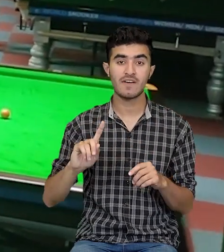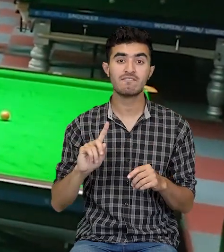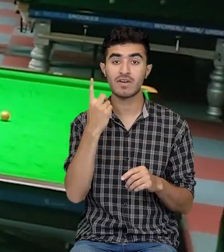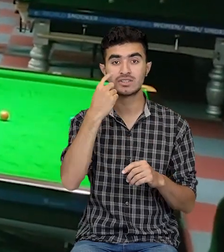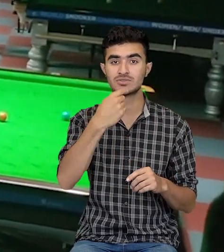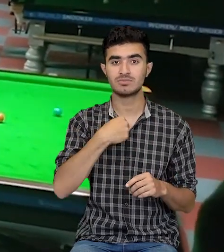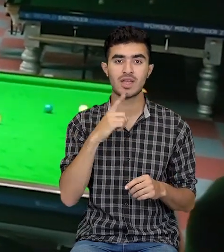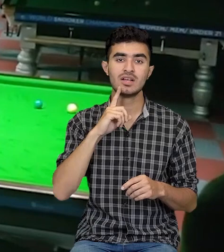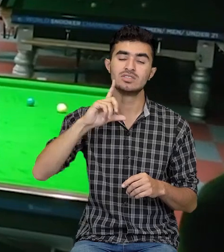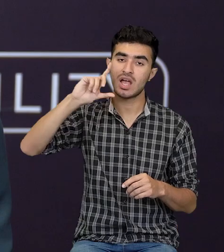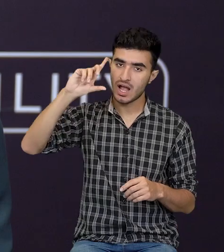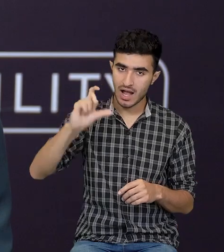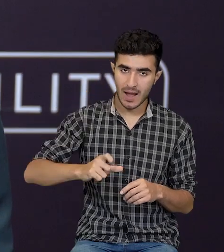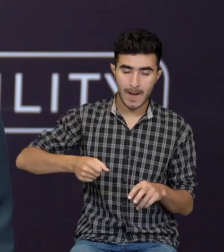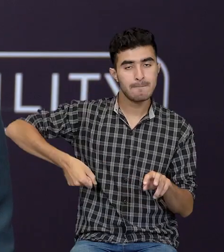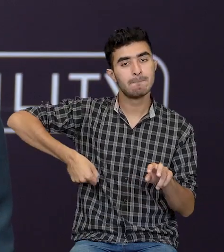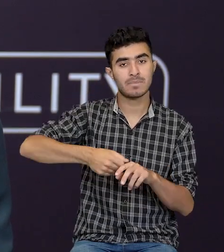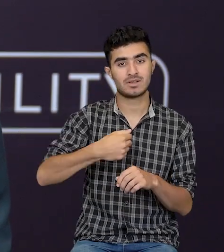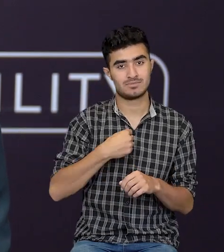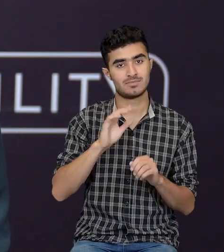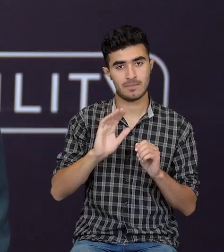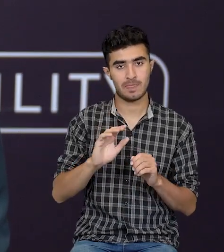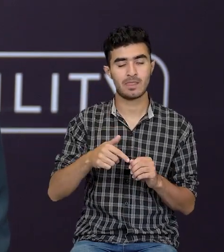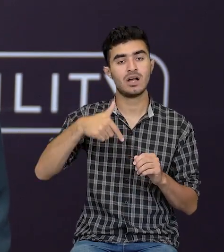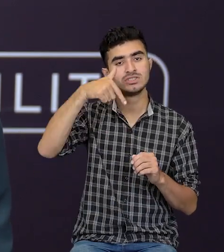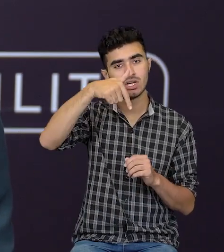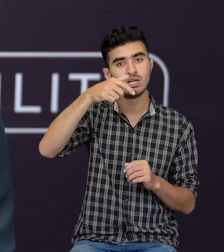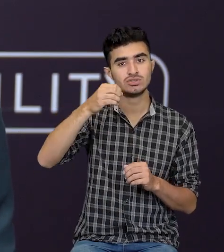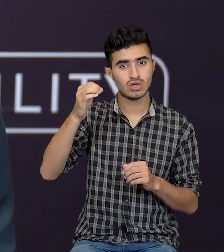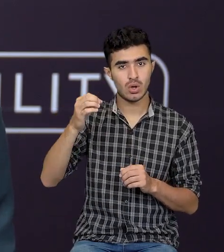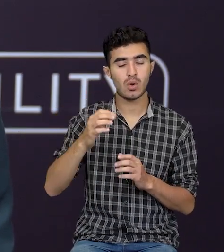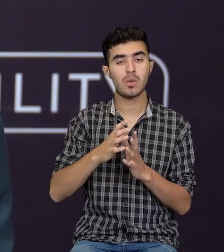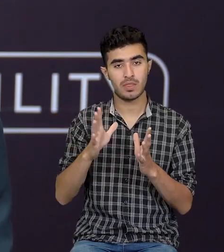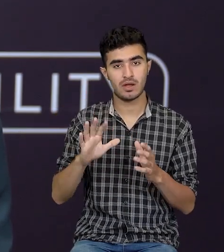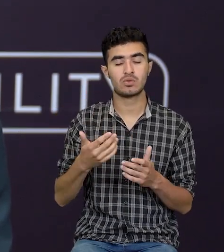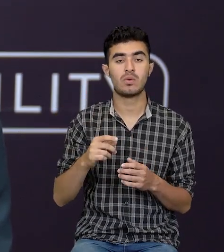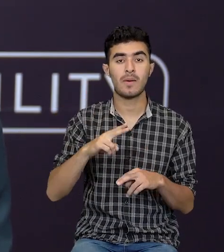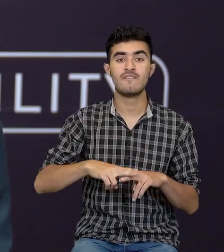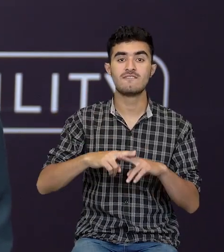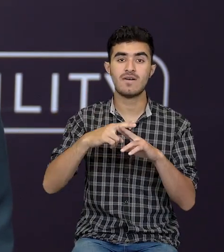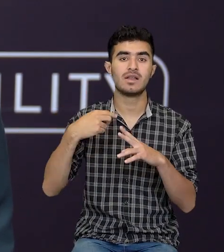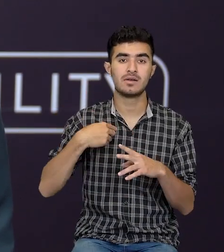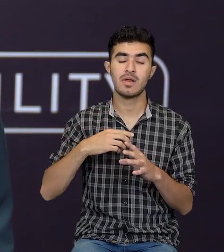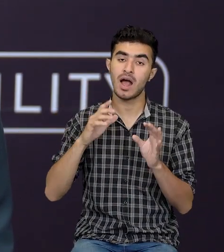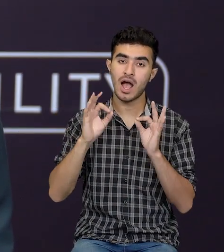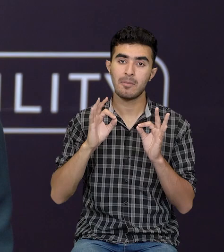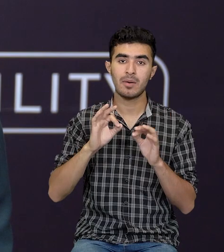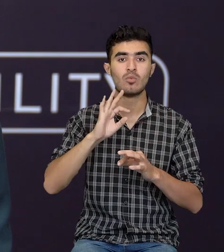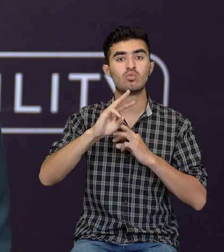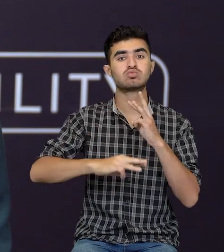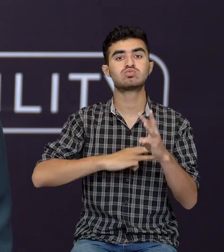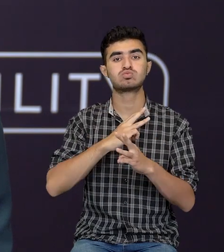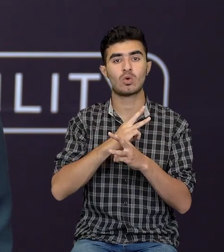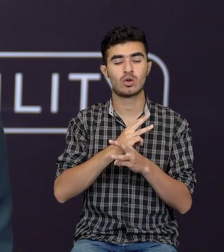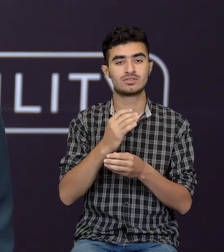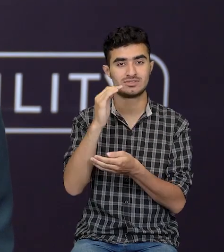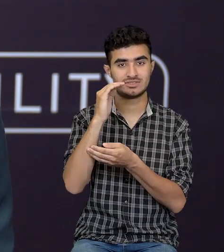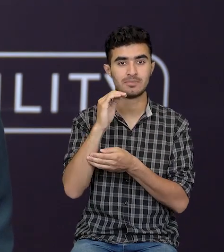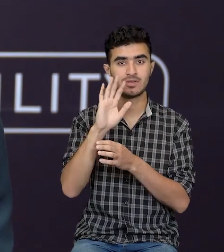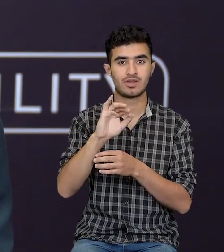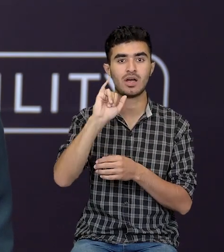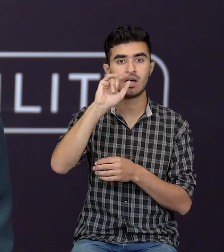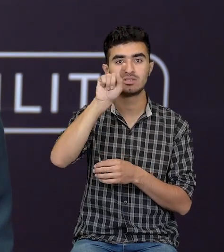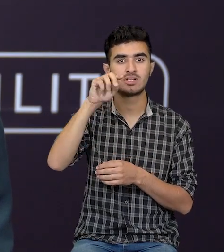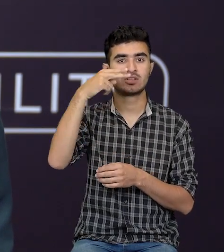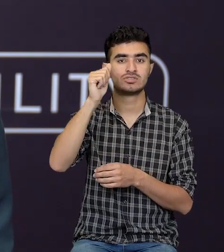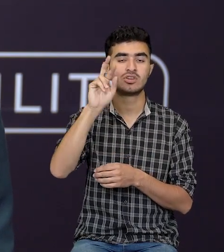तो मैंने अब जाना था सीनियर नेशनल चैम्पियनशिप के लिए। और मुझे पता था कि मैं सीनियर नेशनल चैम्पियनशिप में जाऊंगा तो